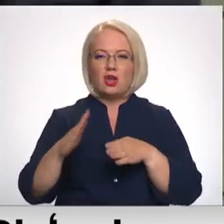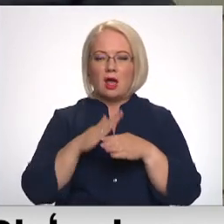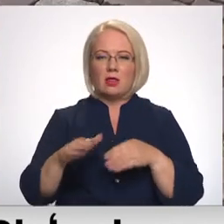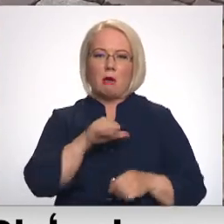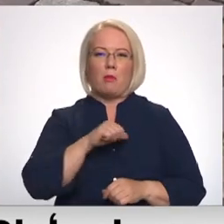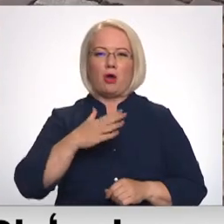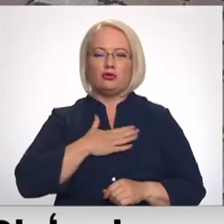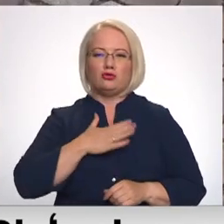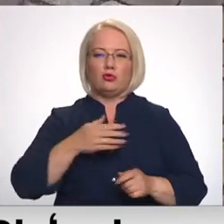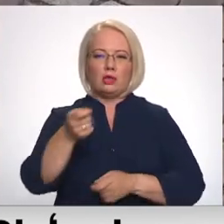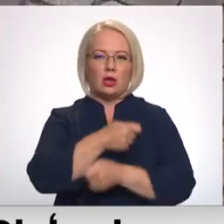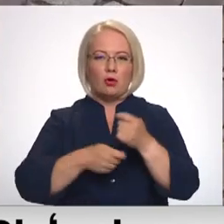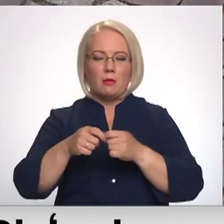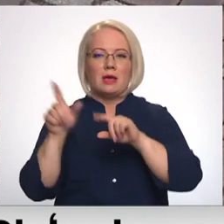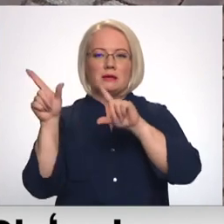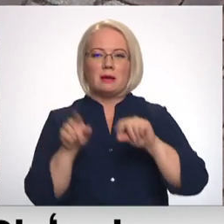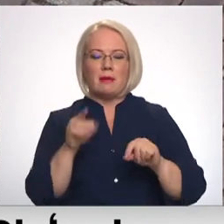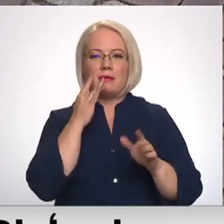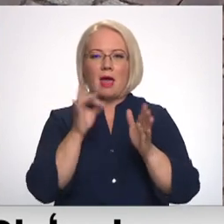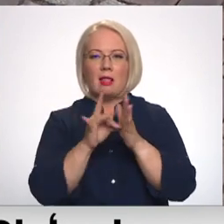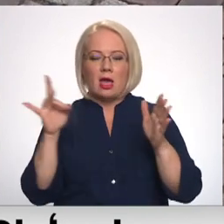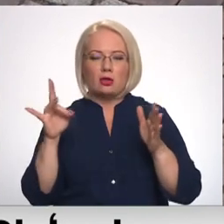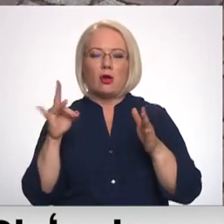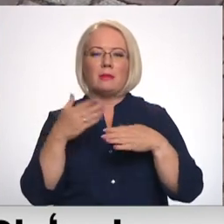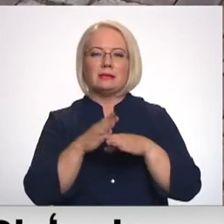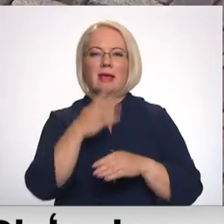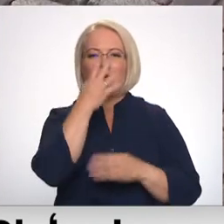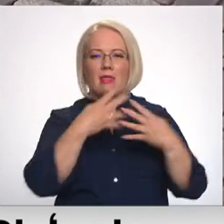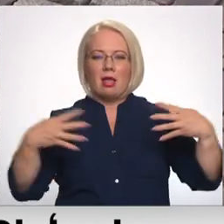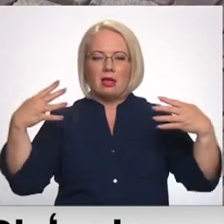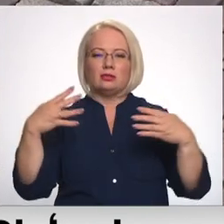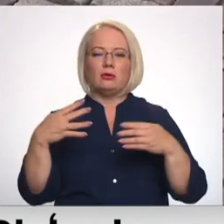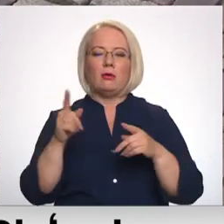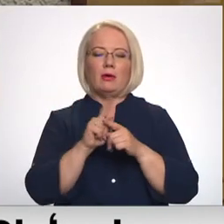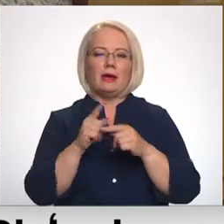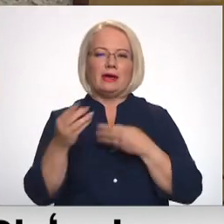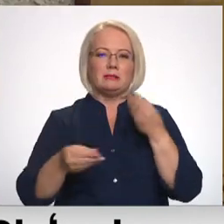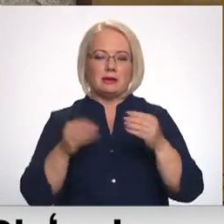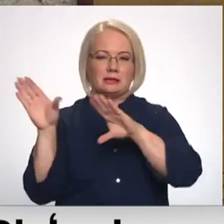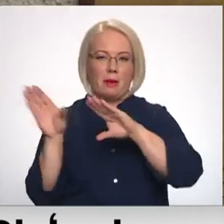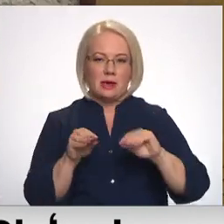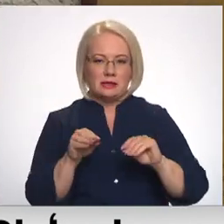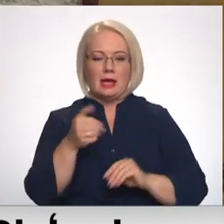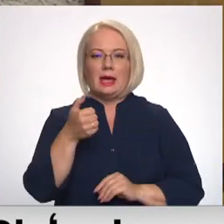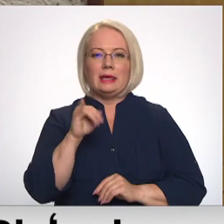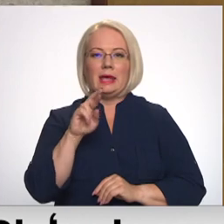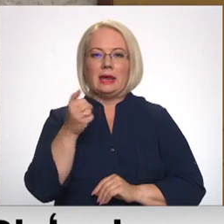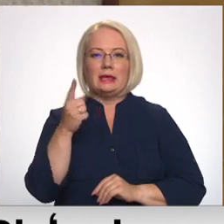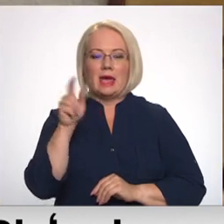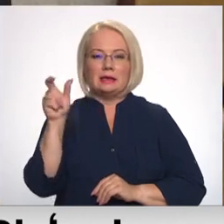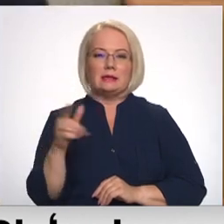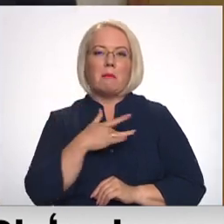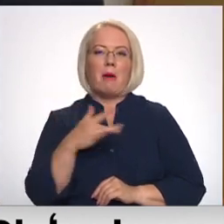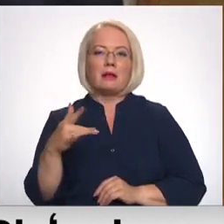tirgumu, samazināt elektroenerģijai sadales un pārvades pakalpojumu izmaksas. Bijušais iekšlietu ministrs Sandis Ģirģens ir